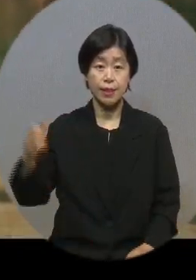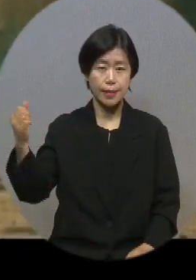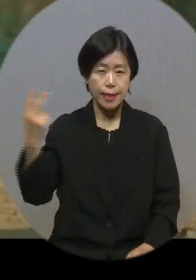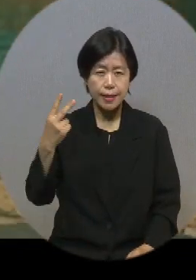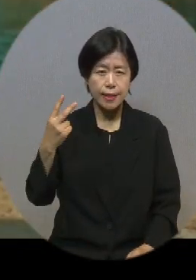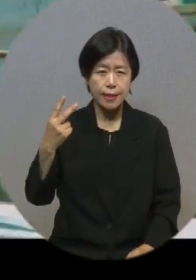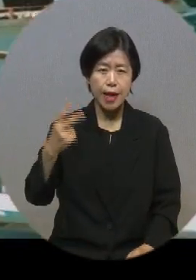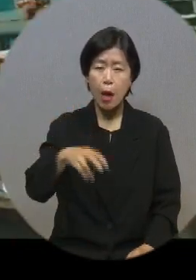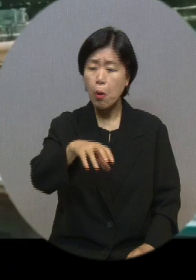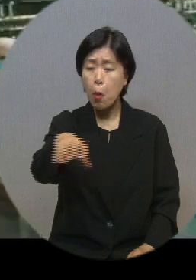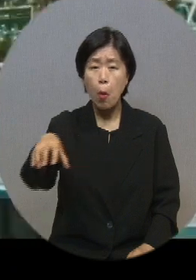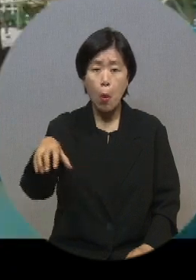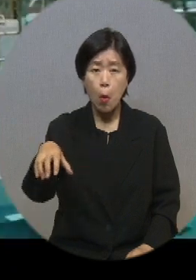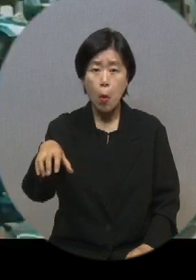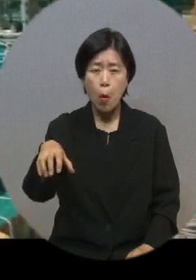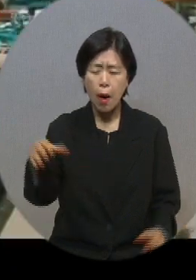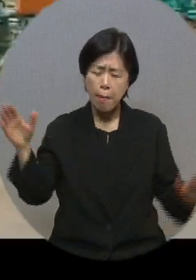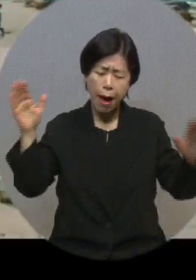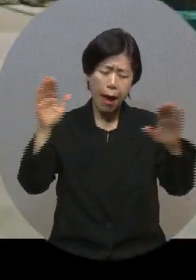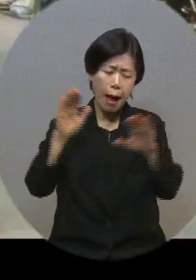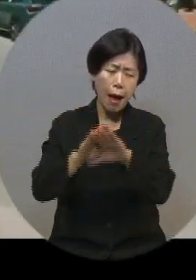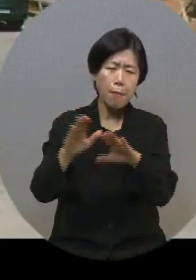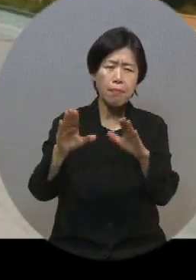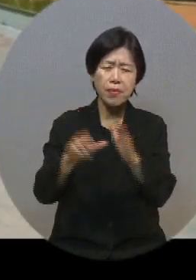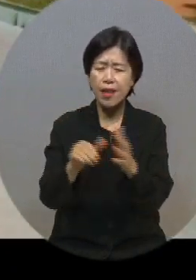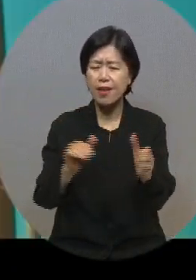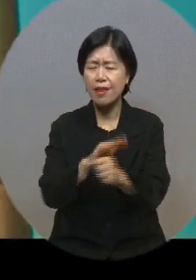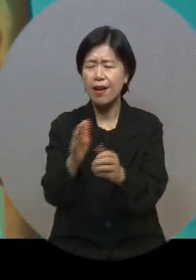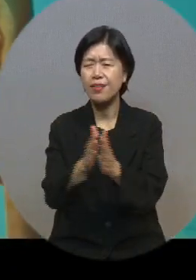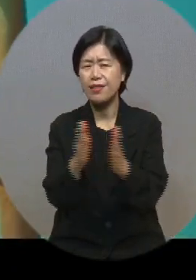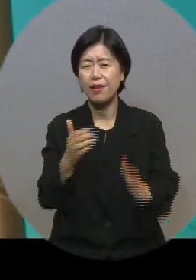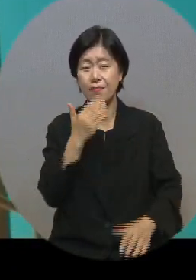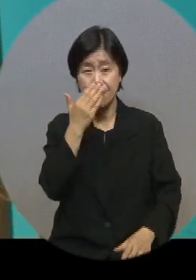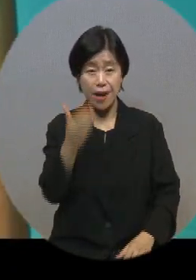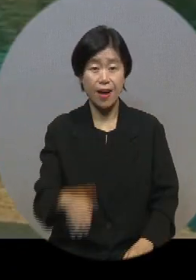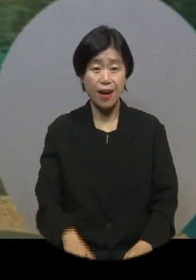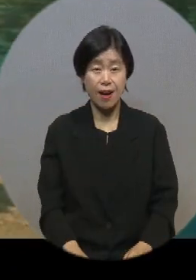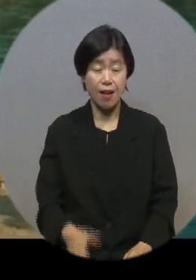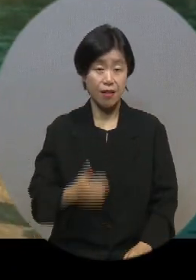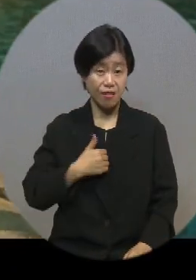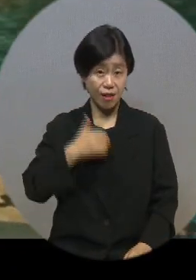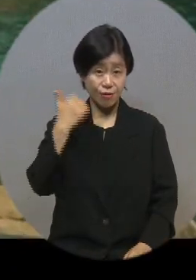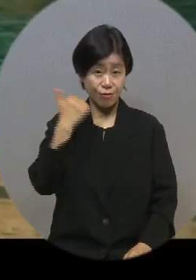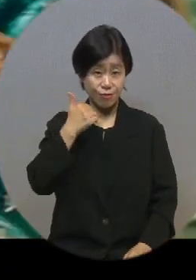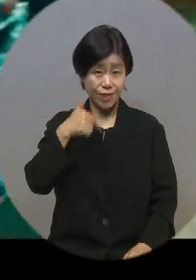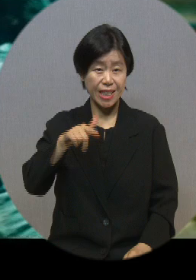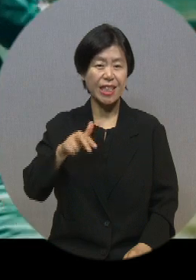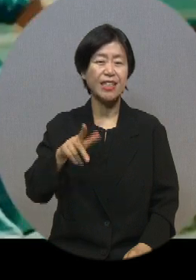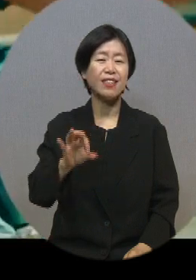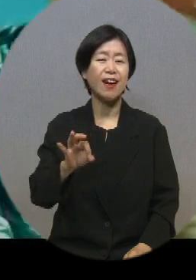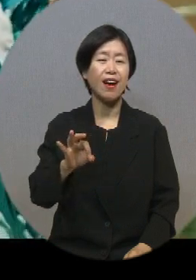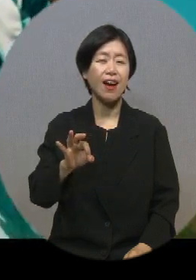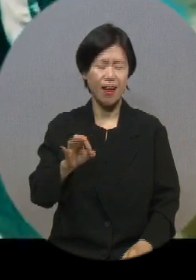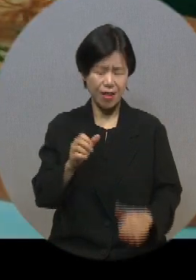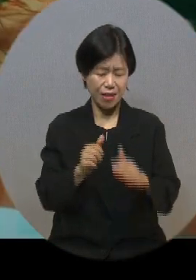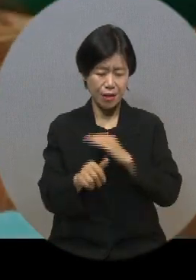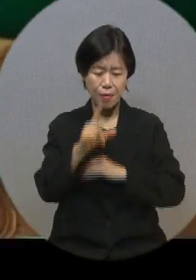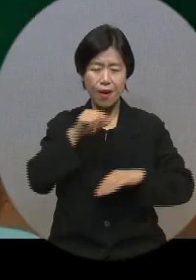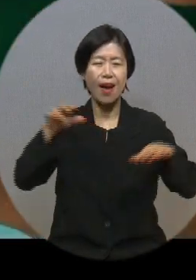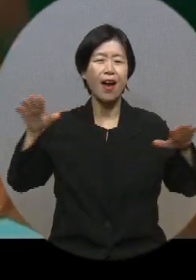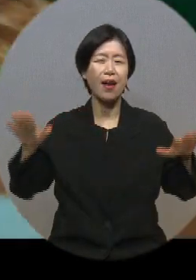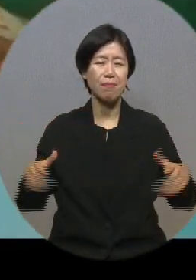또다시 남천동에 밤을 꼬신다 내가 바로 기장 갈매기다